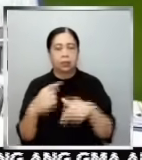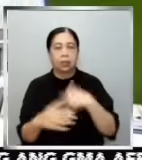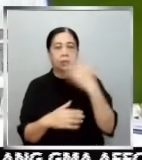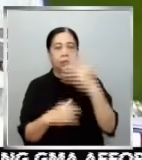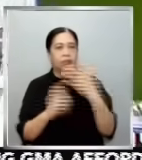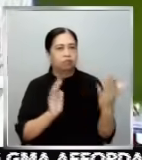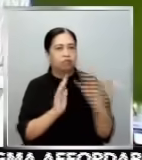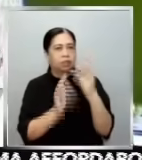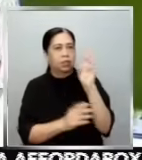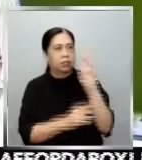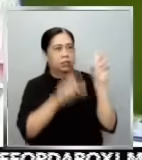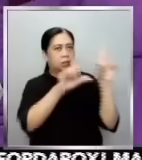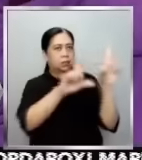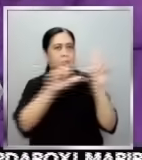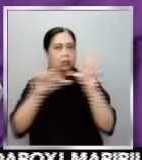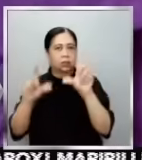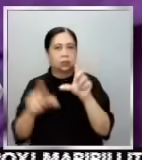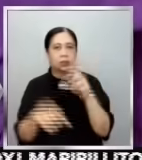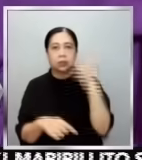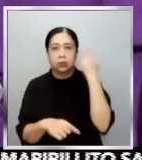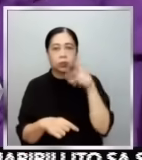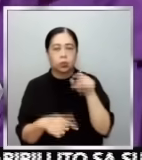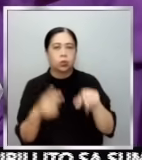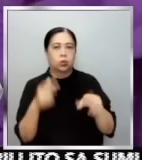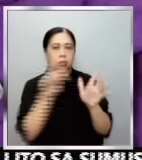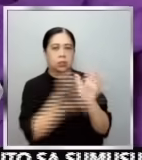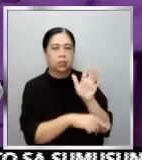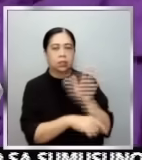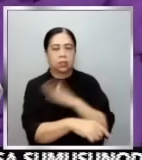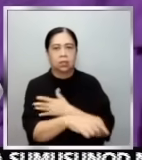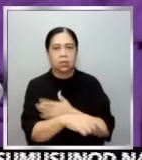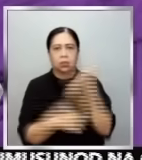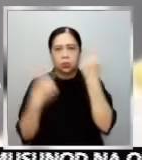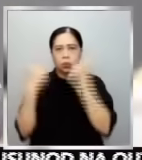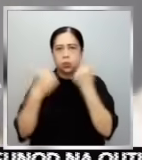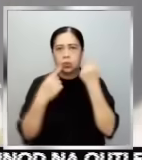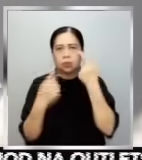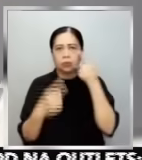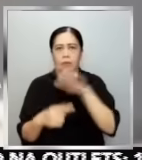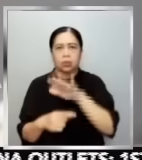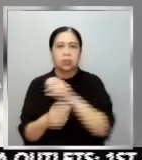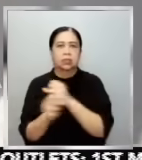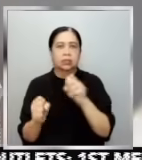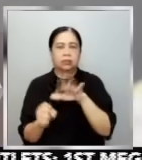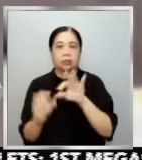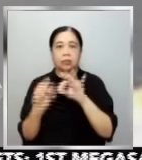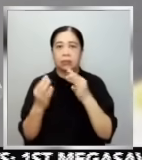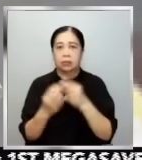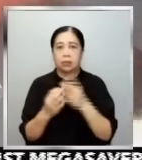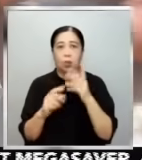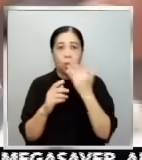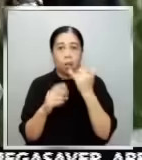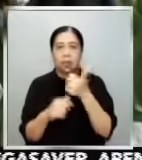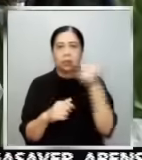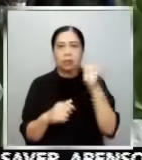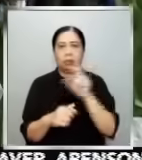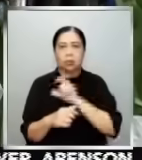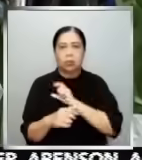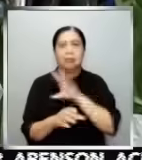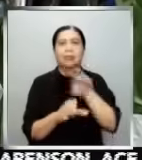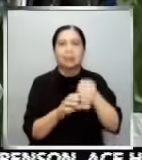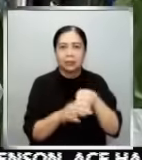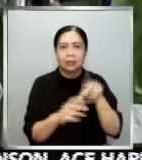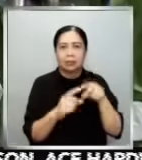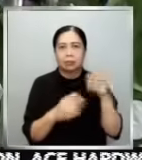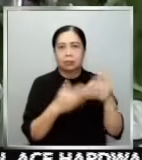na sangkot sa pagkamatay ng anak nangangamba rin daw si rodaliza para sa kanilang seguridad dahil may ibang Pulis pa raw ang kasama noon sa operasyon